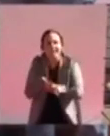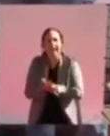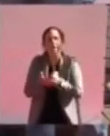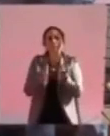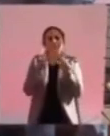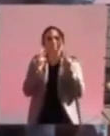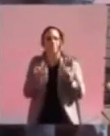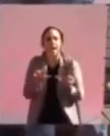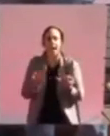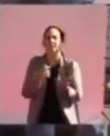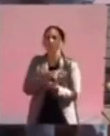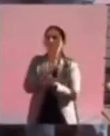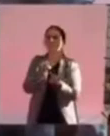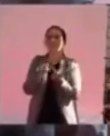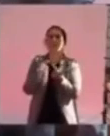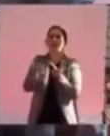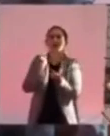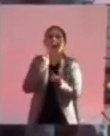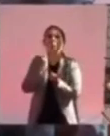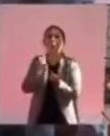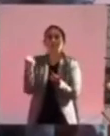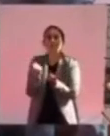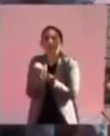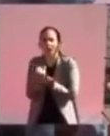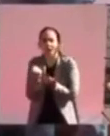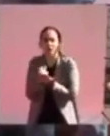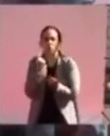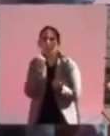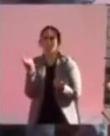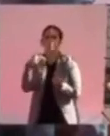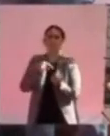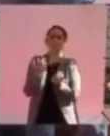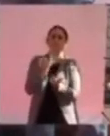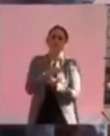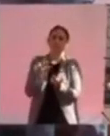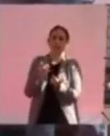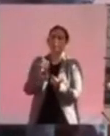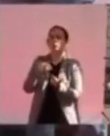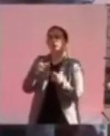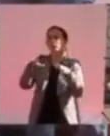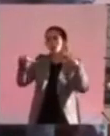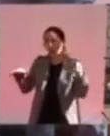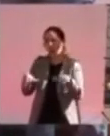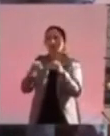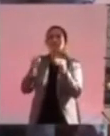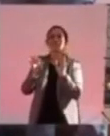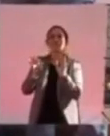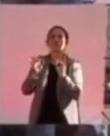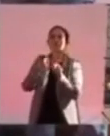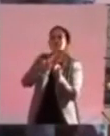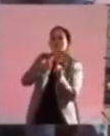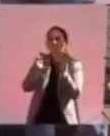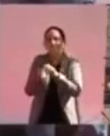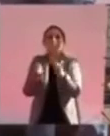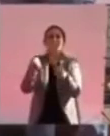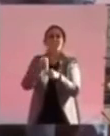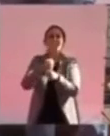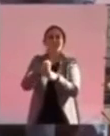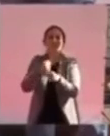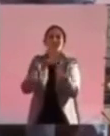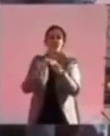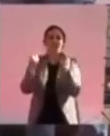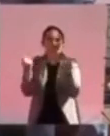rapporti di lavoro a partire da una profonda revisione della medicina generale della continuità assistenziale e della